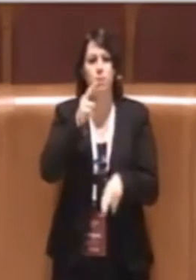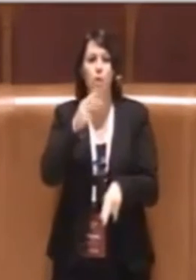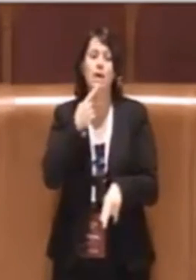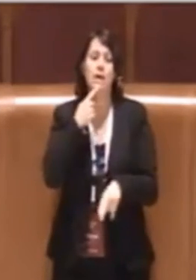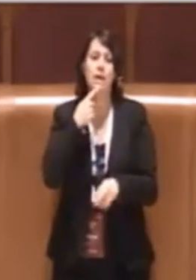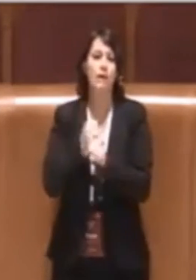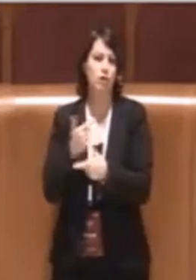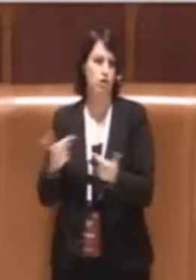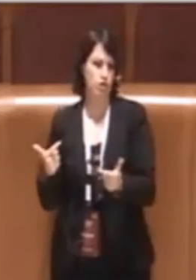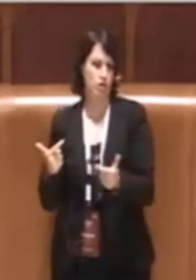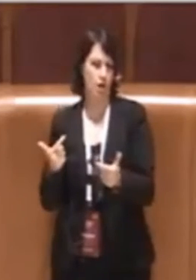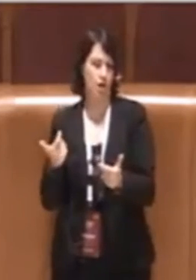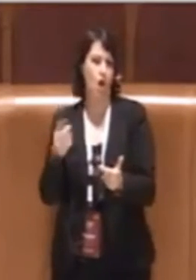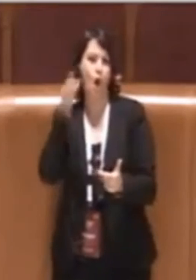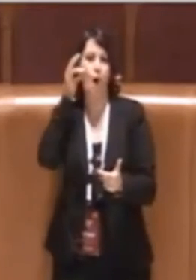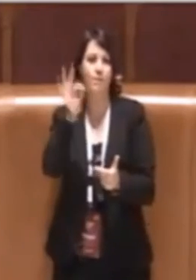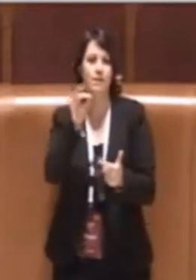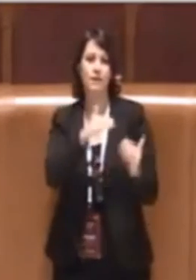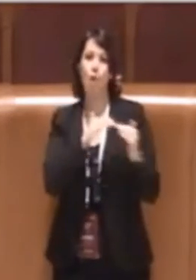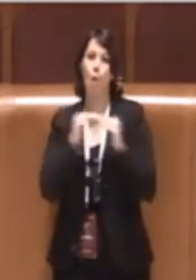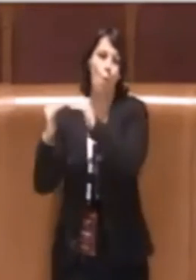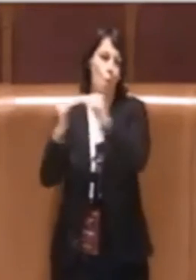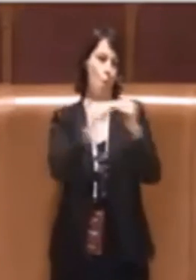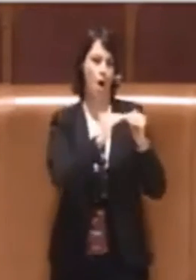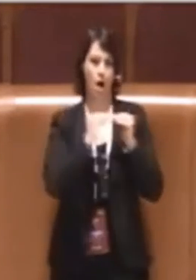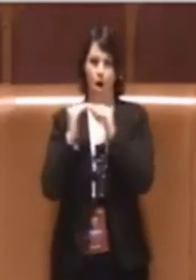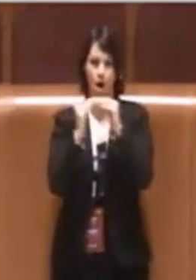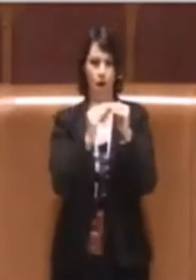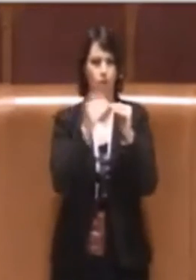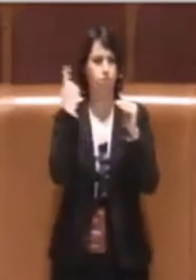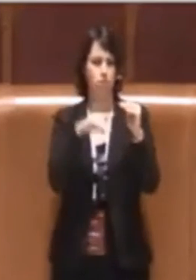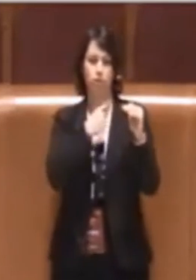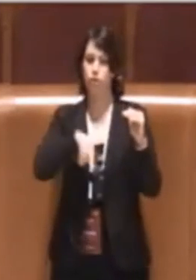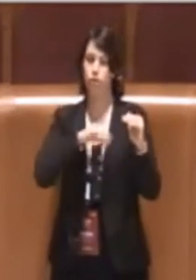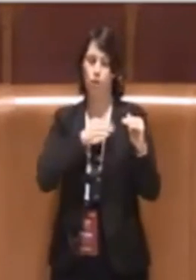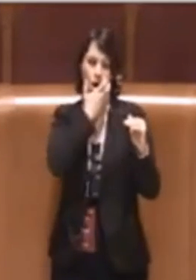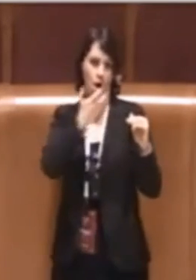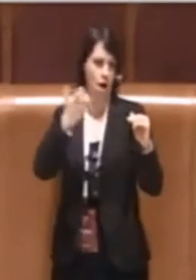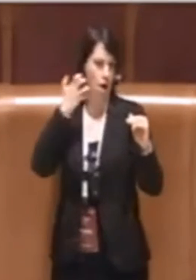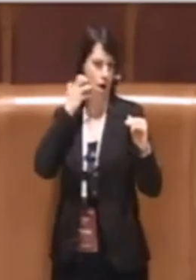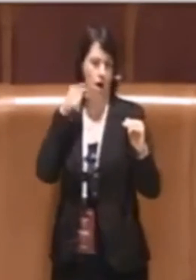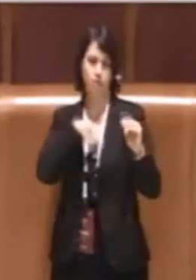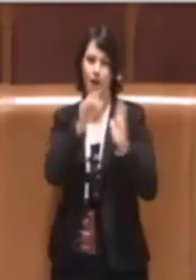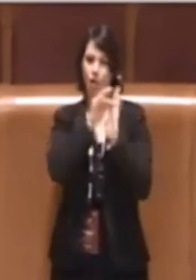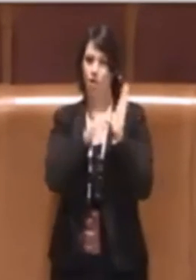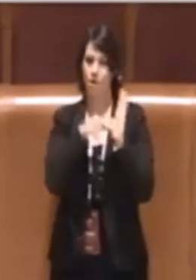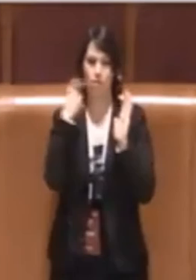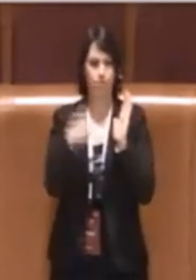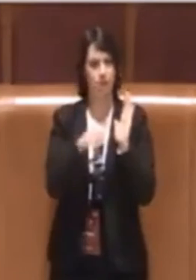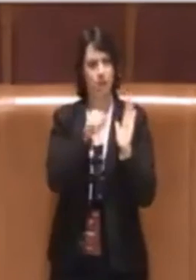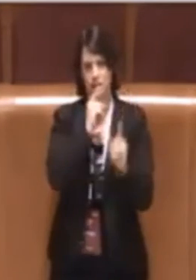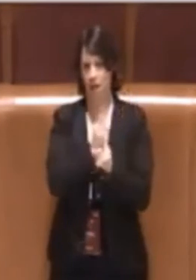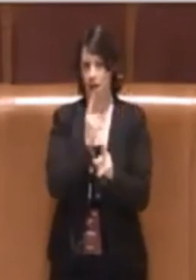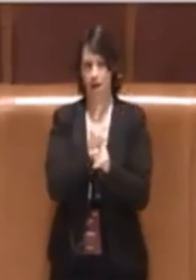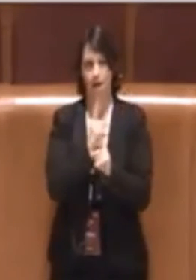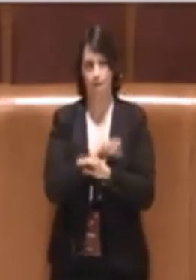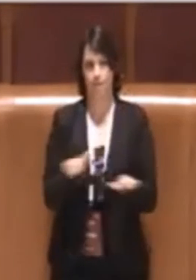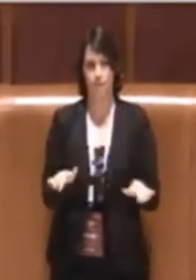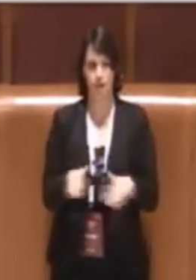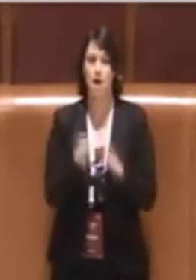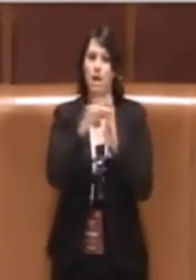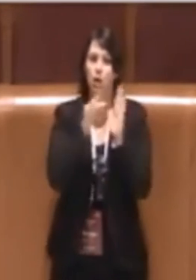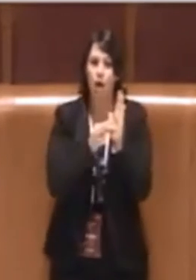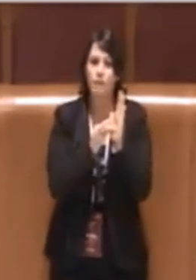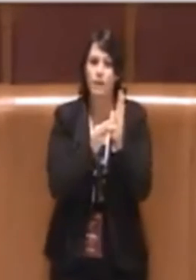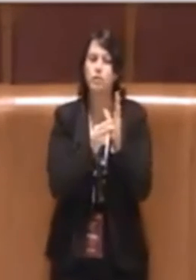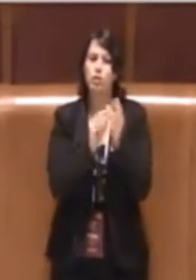per il principio di uguaglianza che ci siamo prefissati di rispettare dall'inizio alla fine nel regolamento, che vedrete è molto ben articolato,